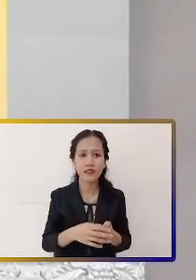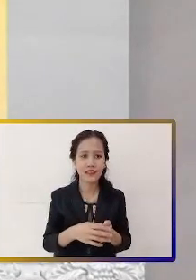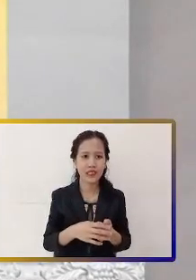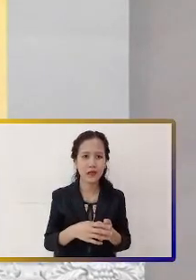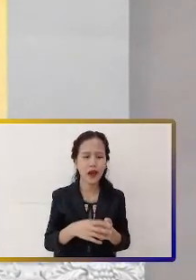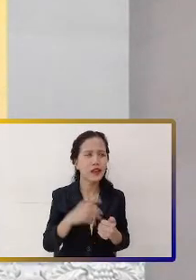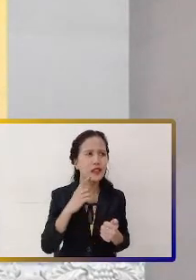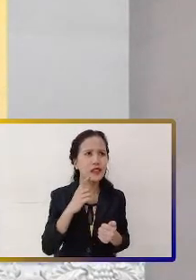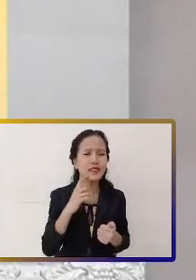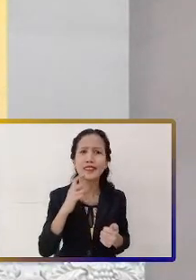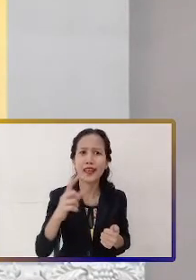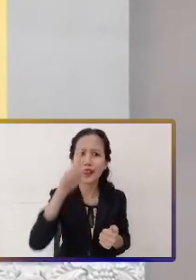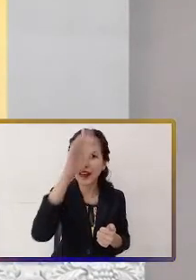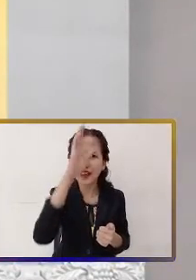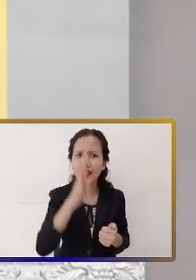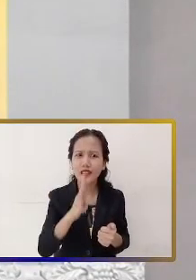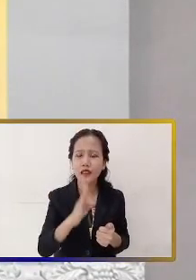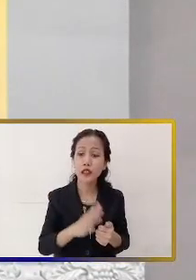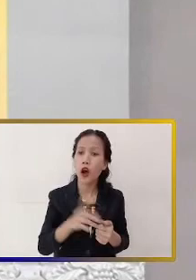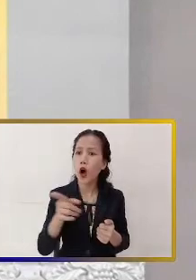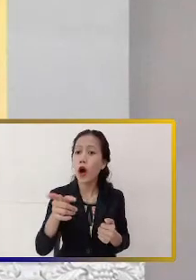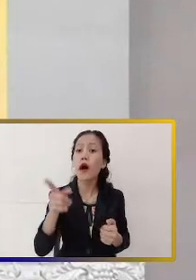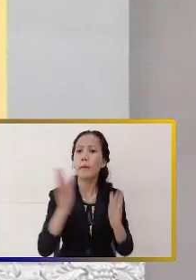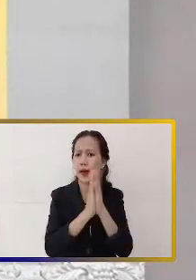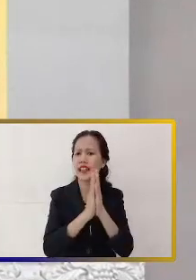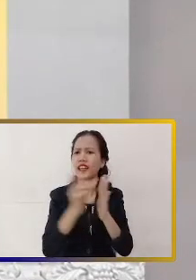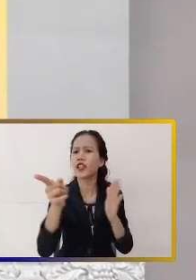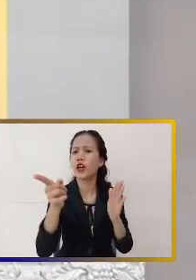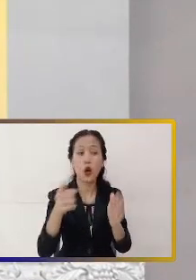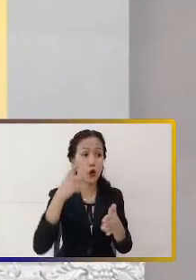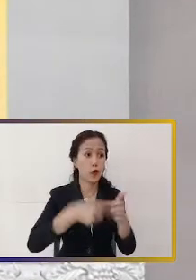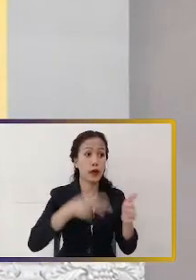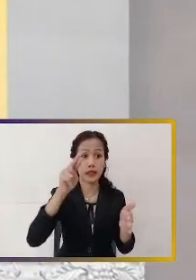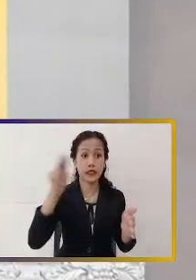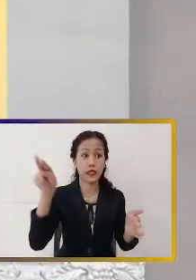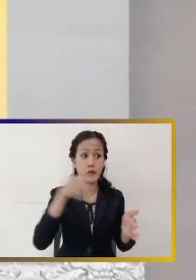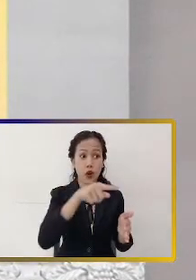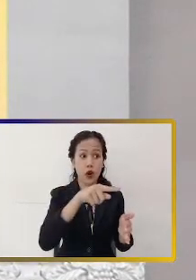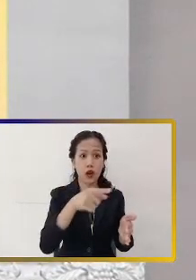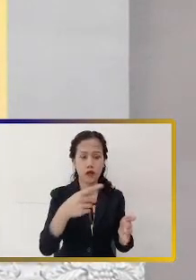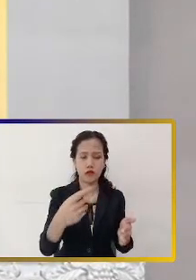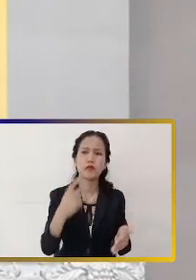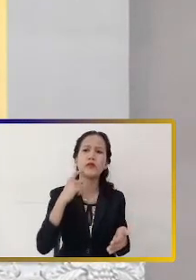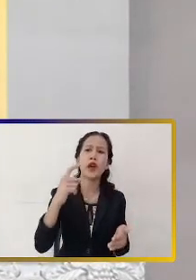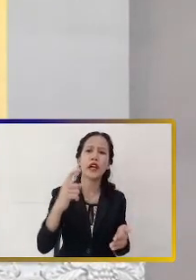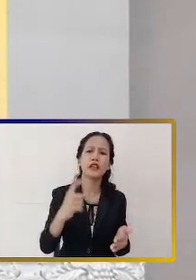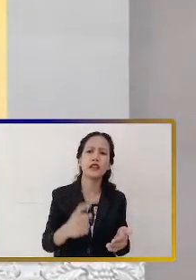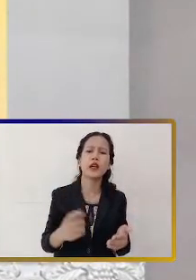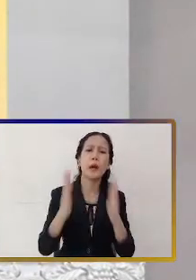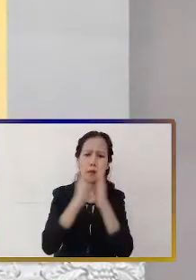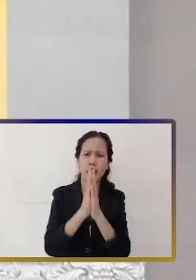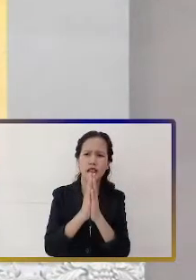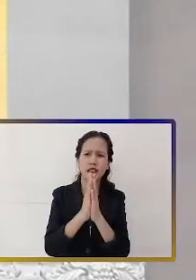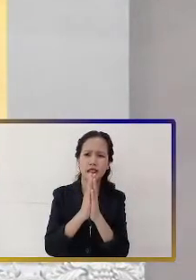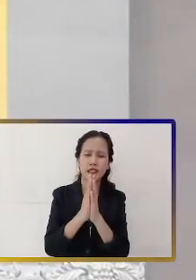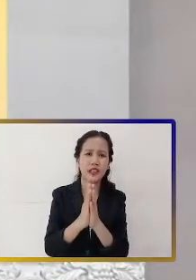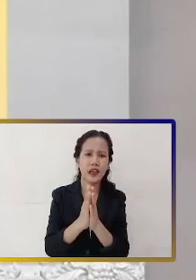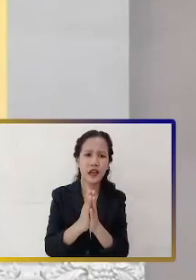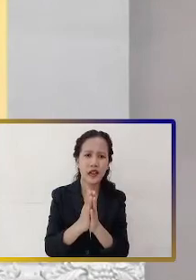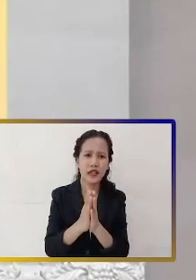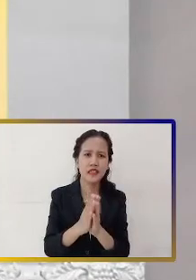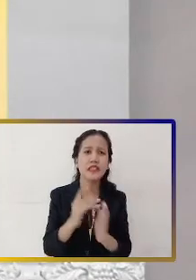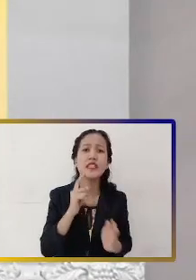Solomon. Okay? Anong kailangan mo? You pray. You ask me. What do you need? Ask what you